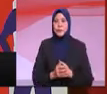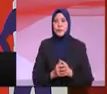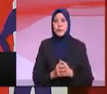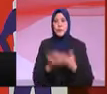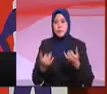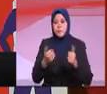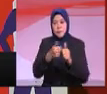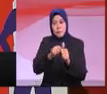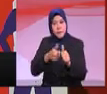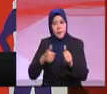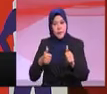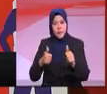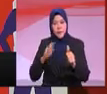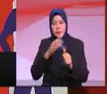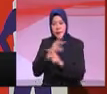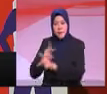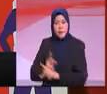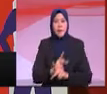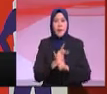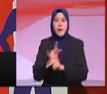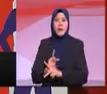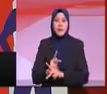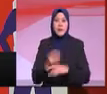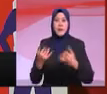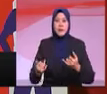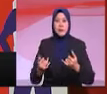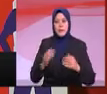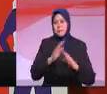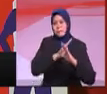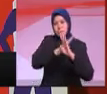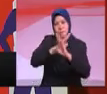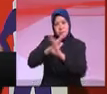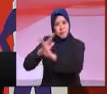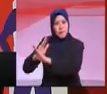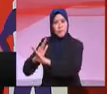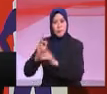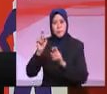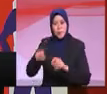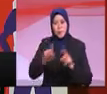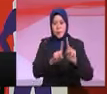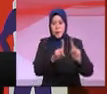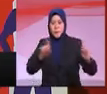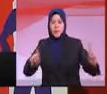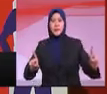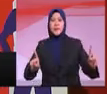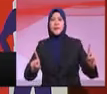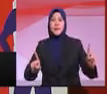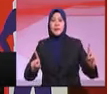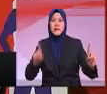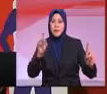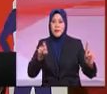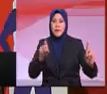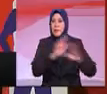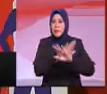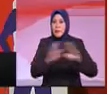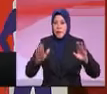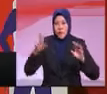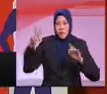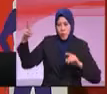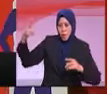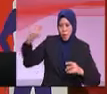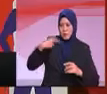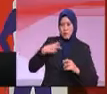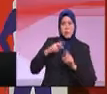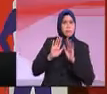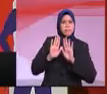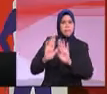dan juga kawalan, iaitu kita berperang dengan virus tersebut 1 meter. Jadi kita tak benarkan virus itu